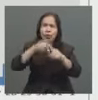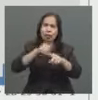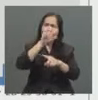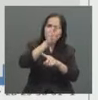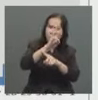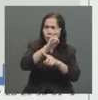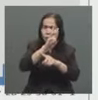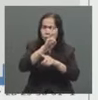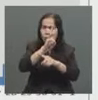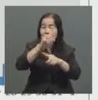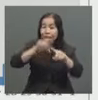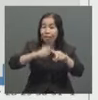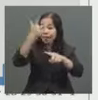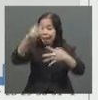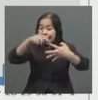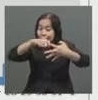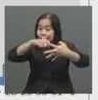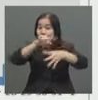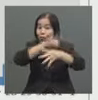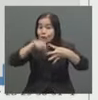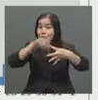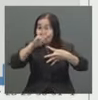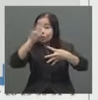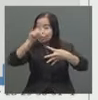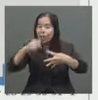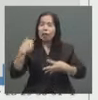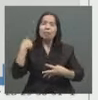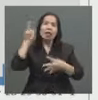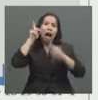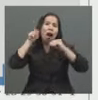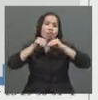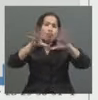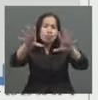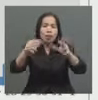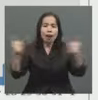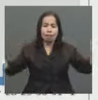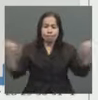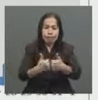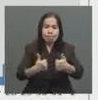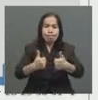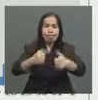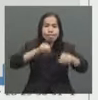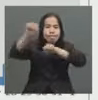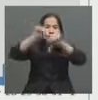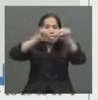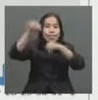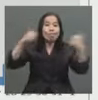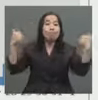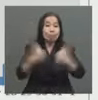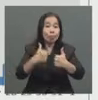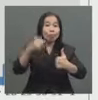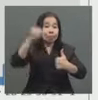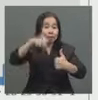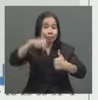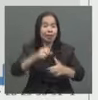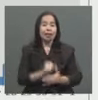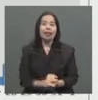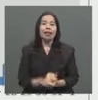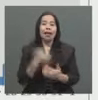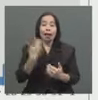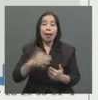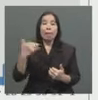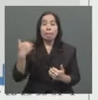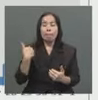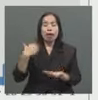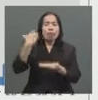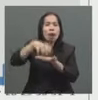6ที่มีข่าวเรื่องของการแข่งชกมวยนะครับแล้วก็มีผู้